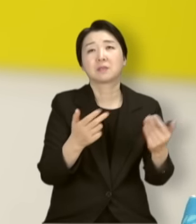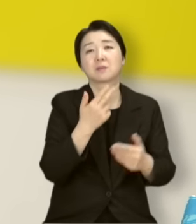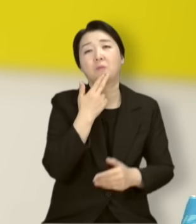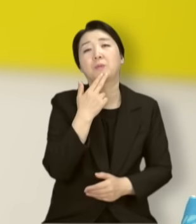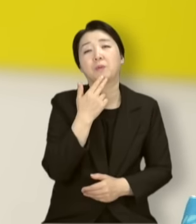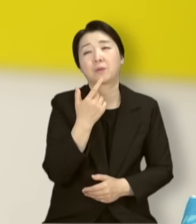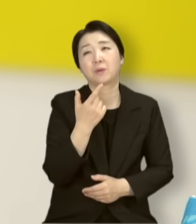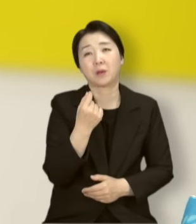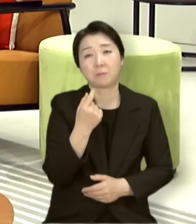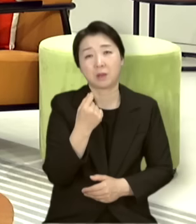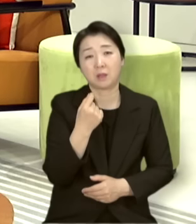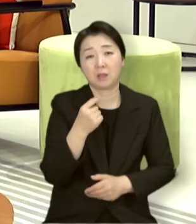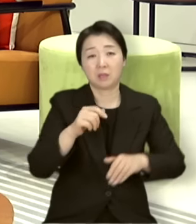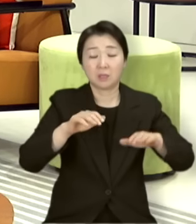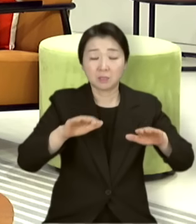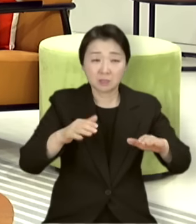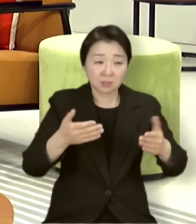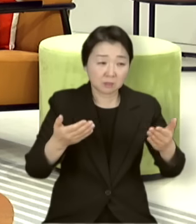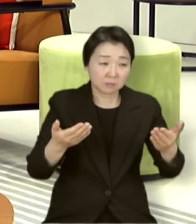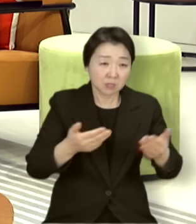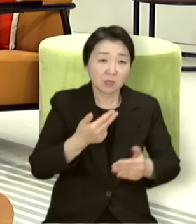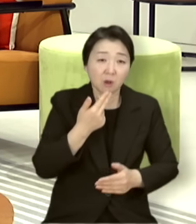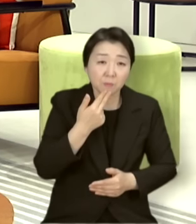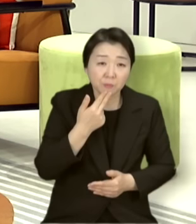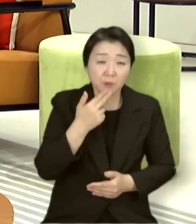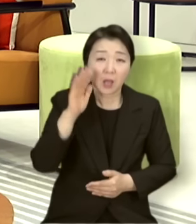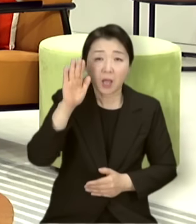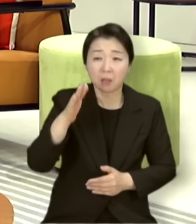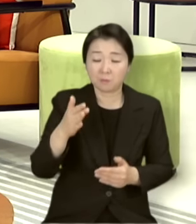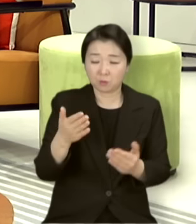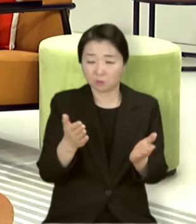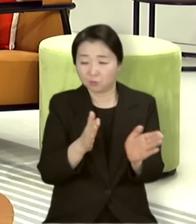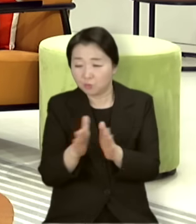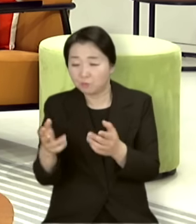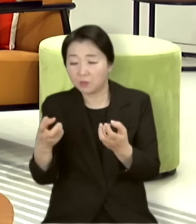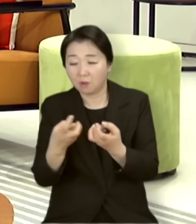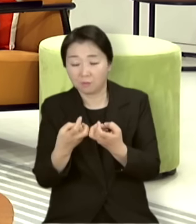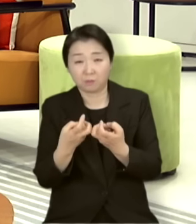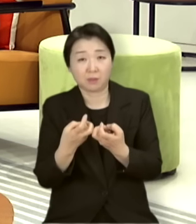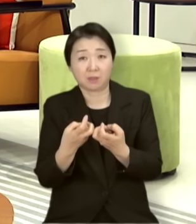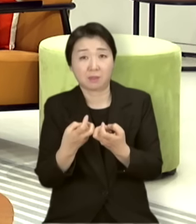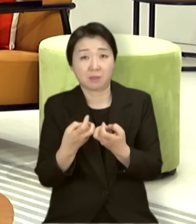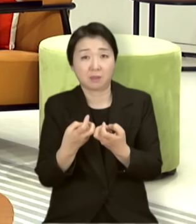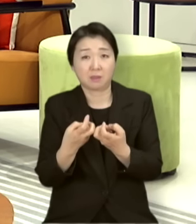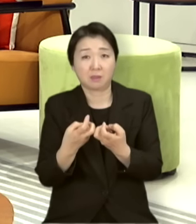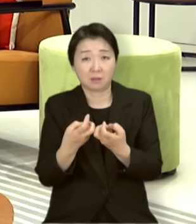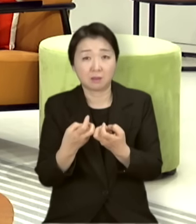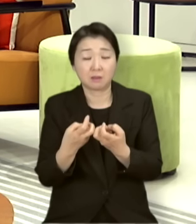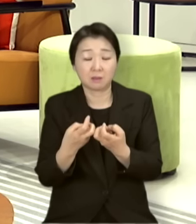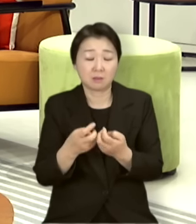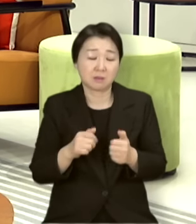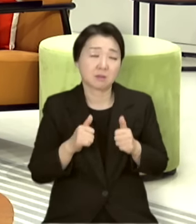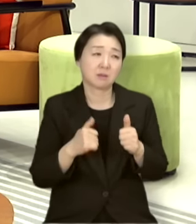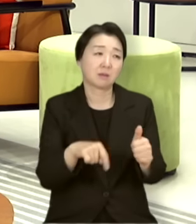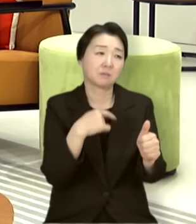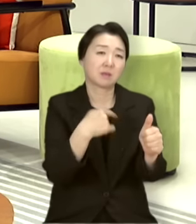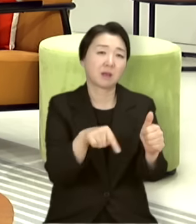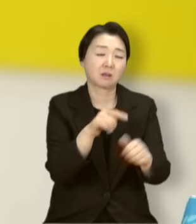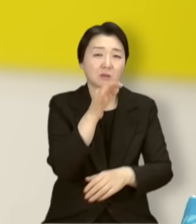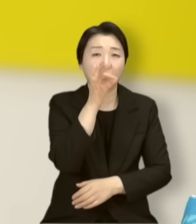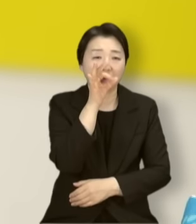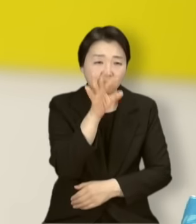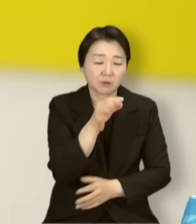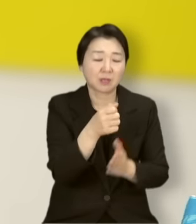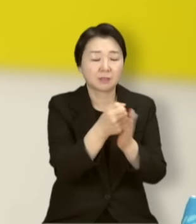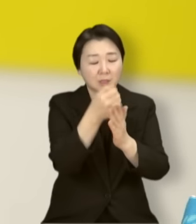아. 그러니까 지금 없는 직업을 어떻게 준비해야 될지를 우리가 충실히 가르칠 수 없었기